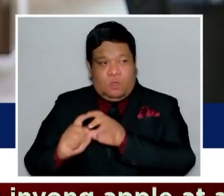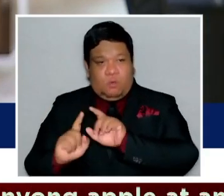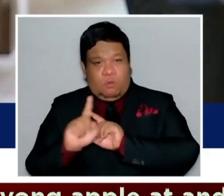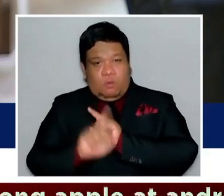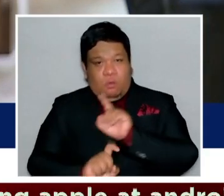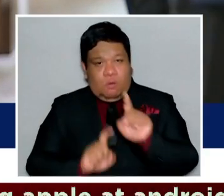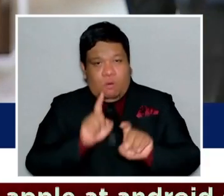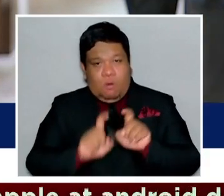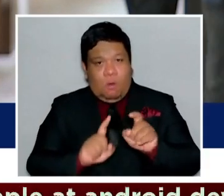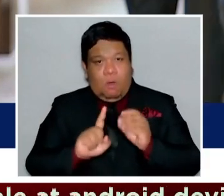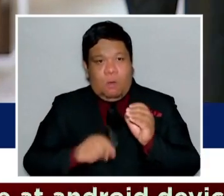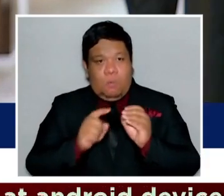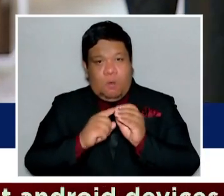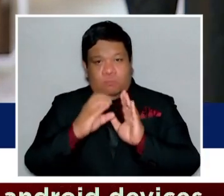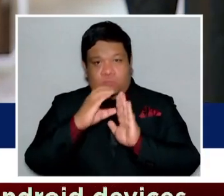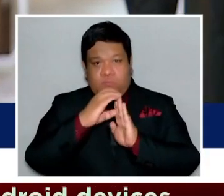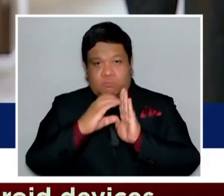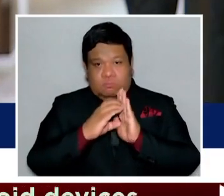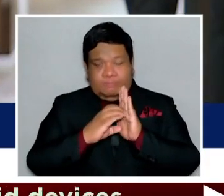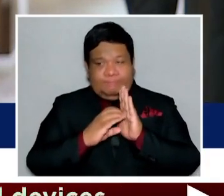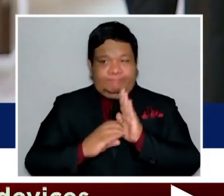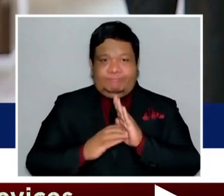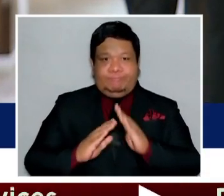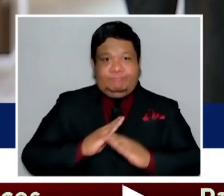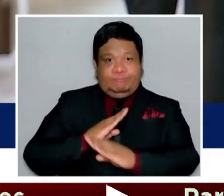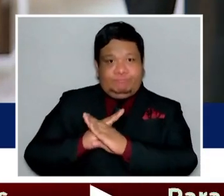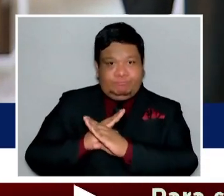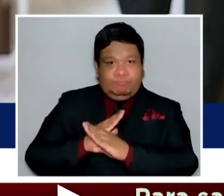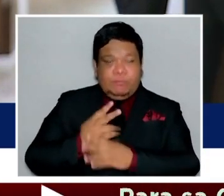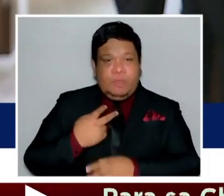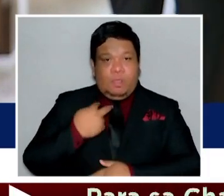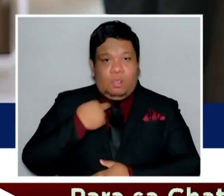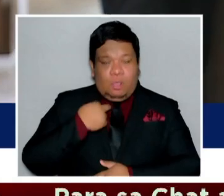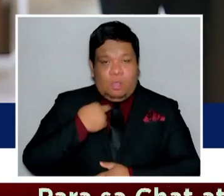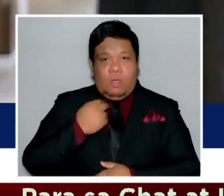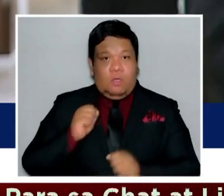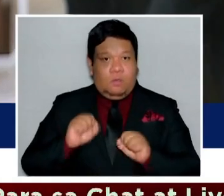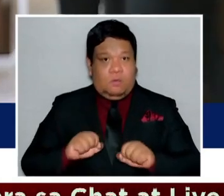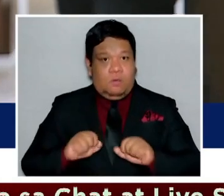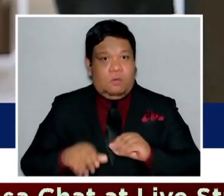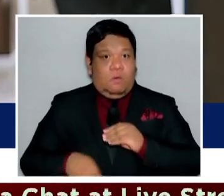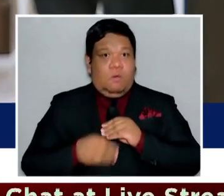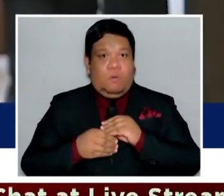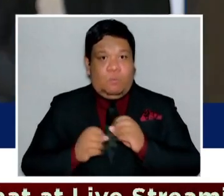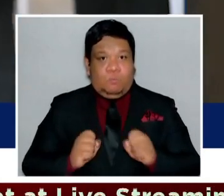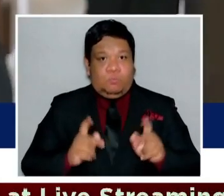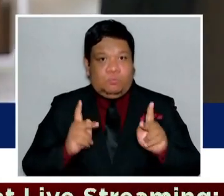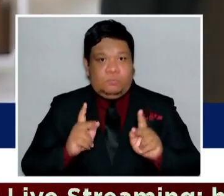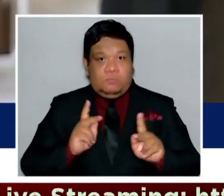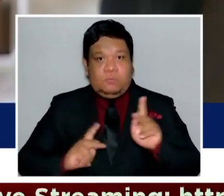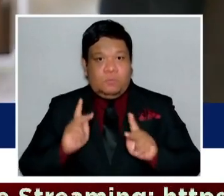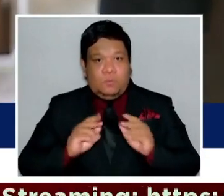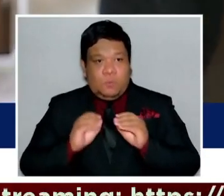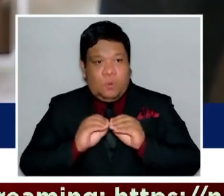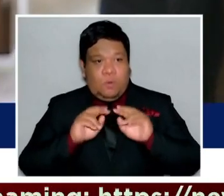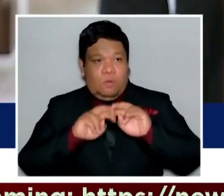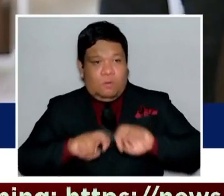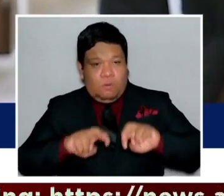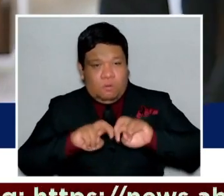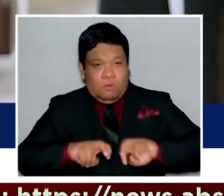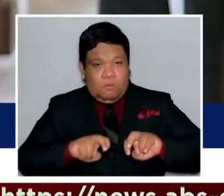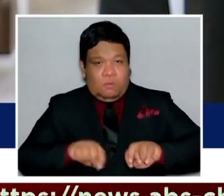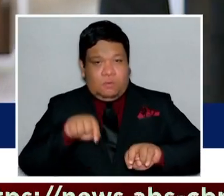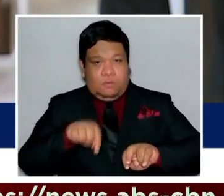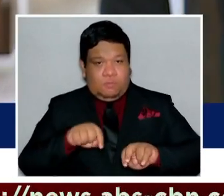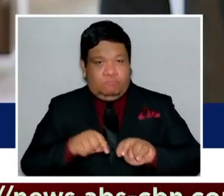Maharlika Investment Fund Bill, hindi rin nagkaroon ng dagdag na pagkakataon itong publiko na mas mahimay pa itong